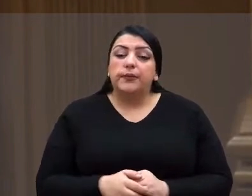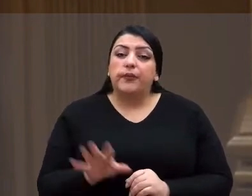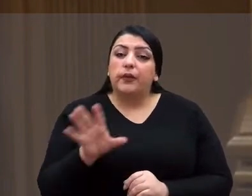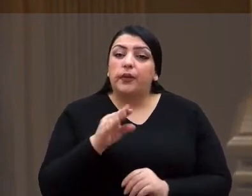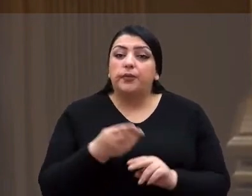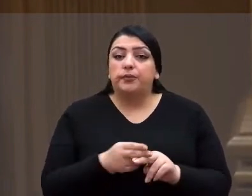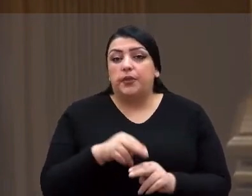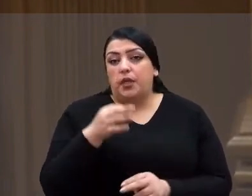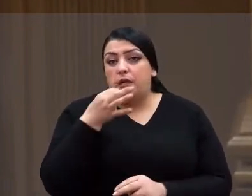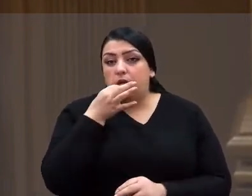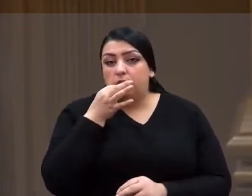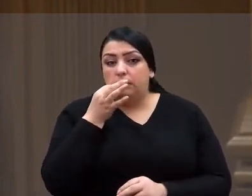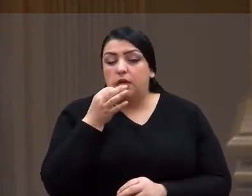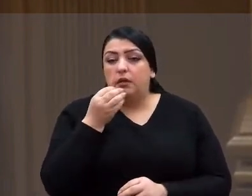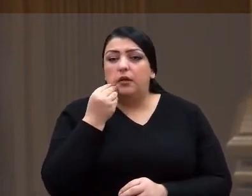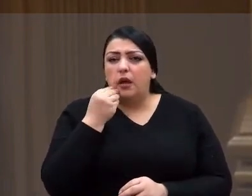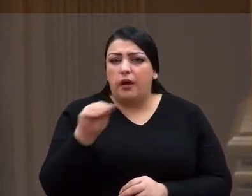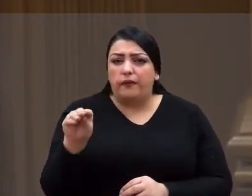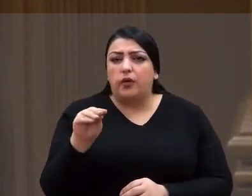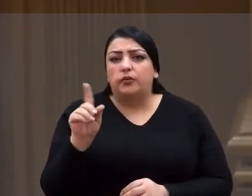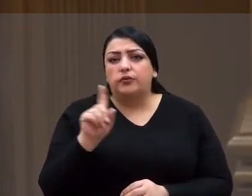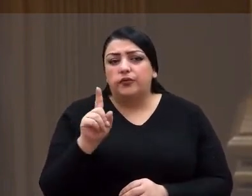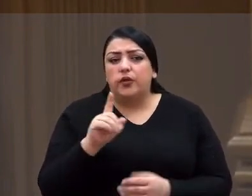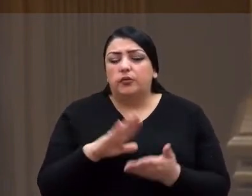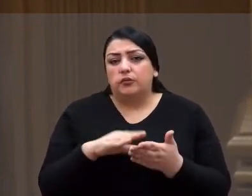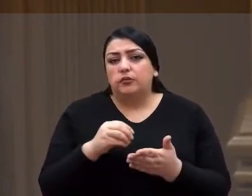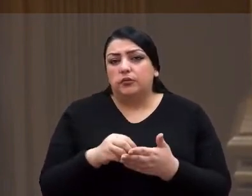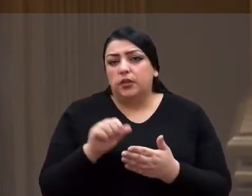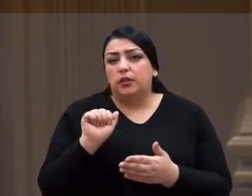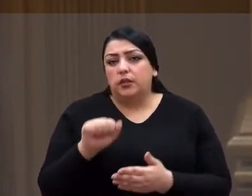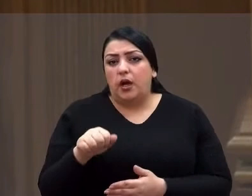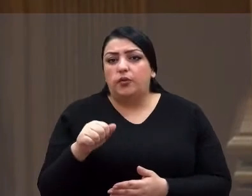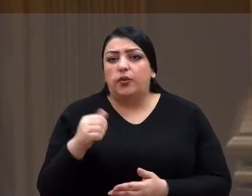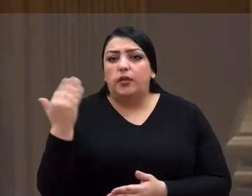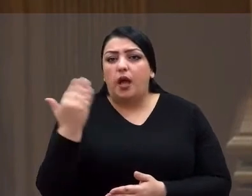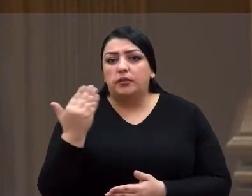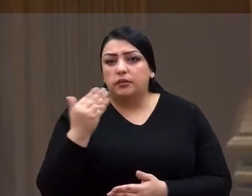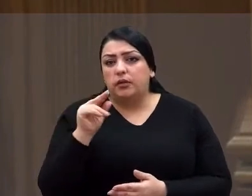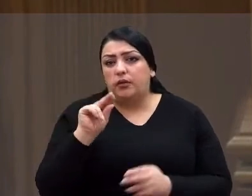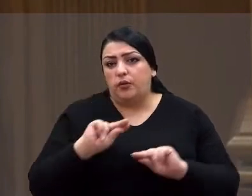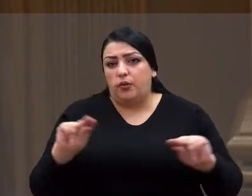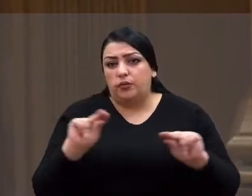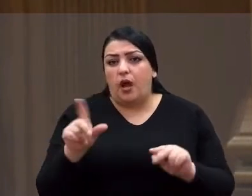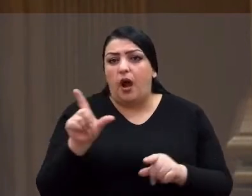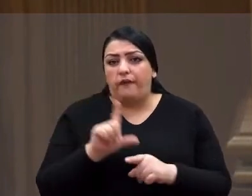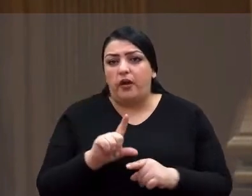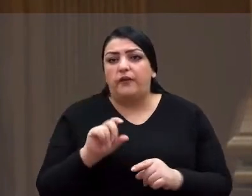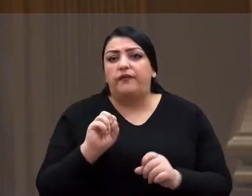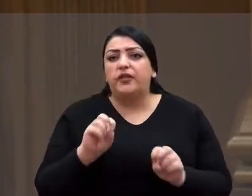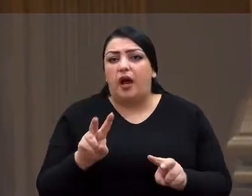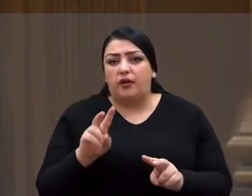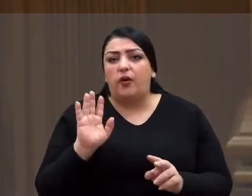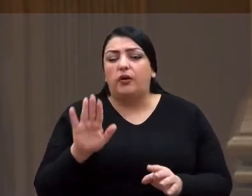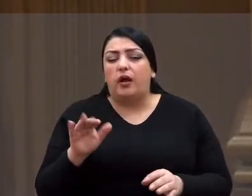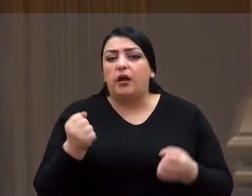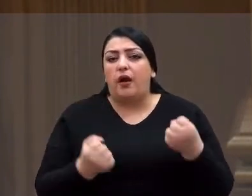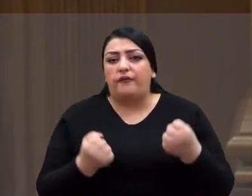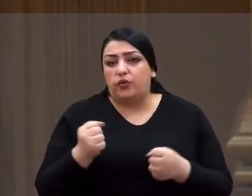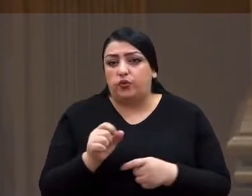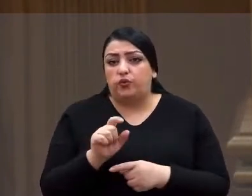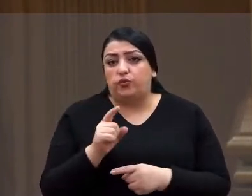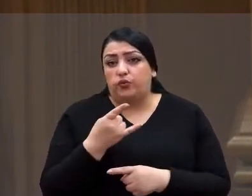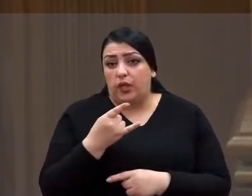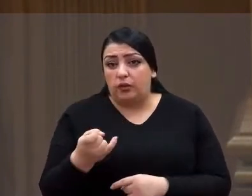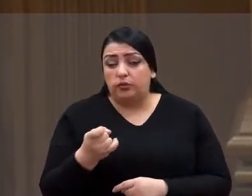լավագույն հմտությունը կործած համասարանական դասախոսը մինգուսը նույնիսկ ավելի վտանգավոր է, քան տաքսու վարորդը, բայց առնվազն անմիջական